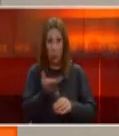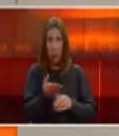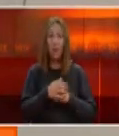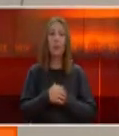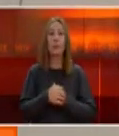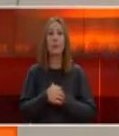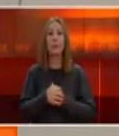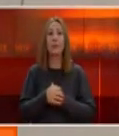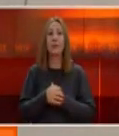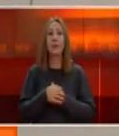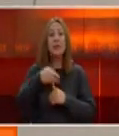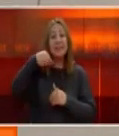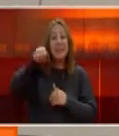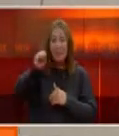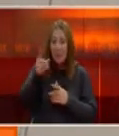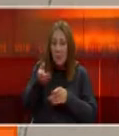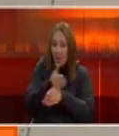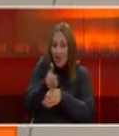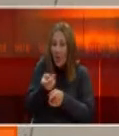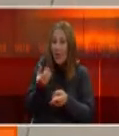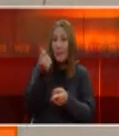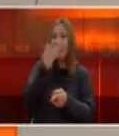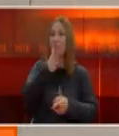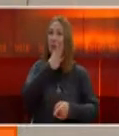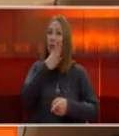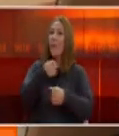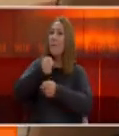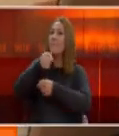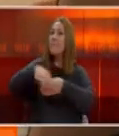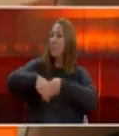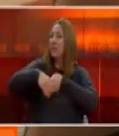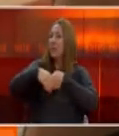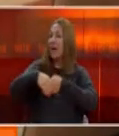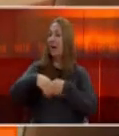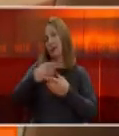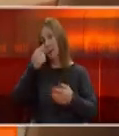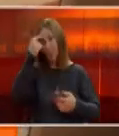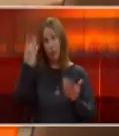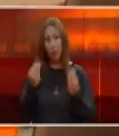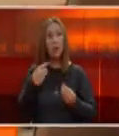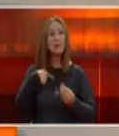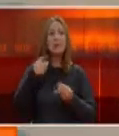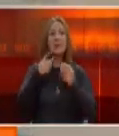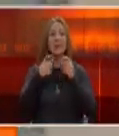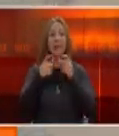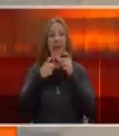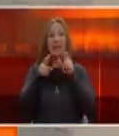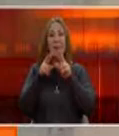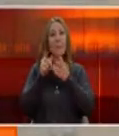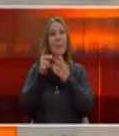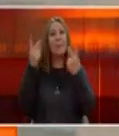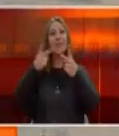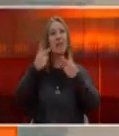sahibi oluyorlar. Sattıkları ürünün fiyatını biliyorlar, pazarlık imkanları oluyor. Bir de ürününü SMS'le de satabiliyorlar.